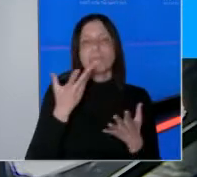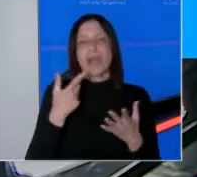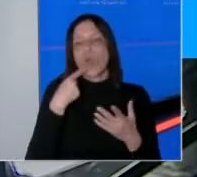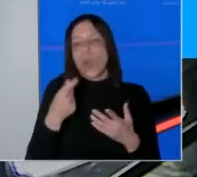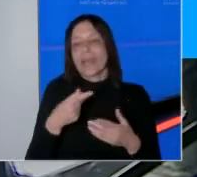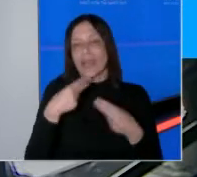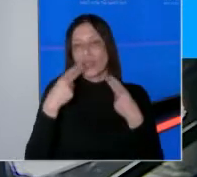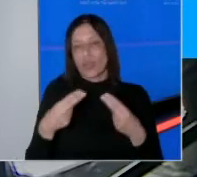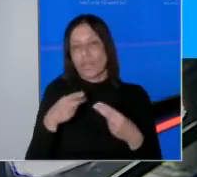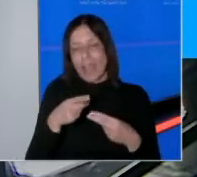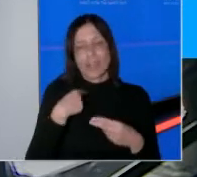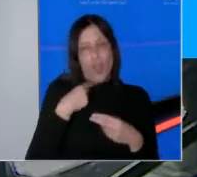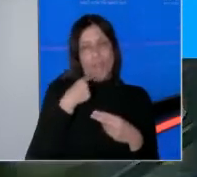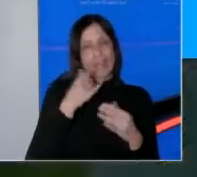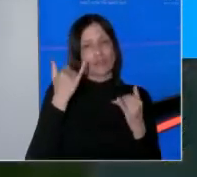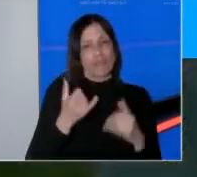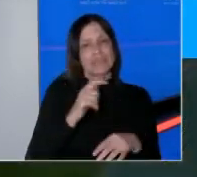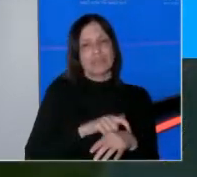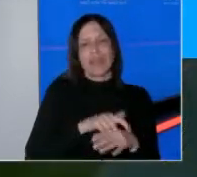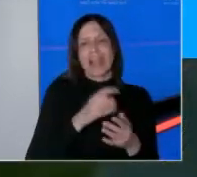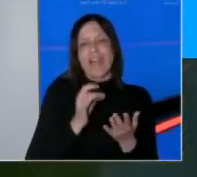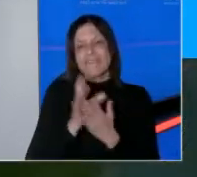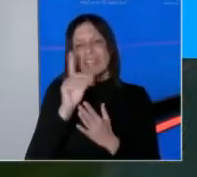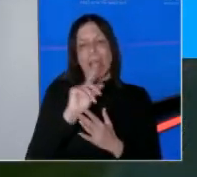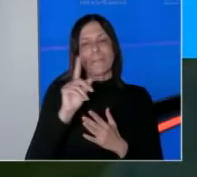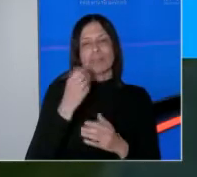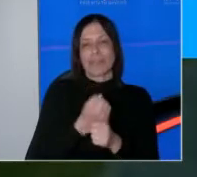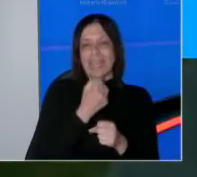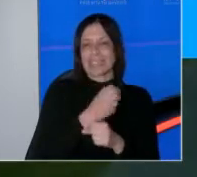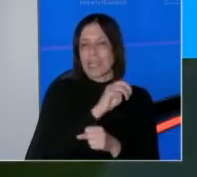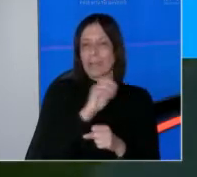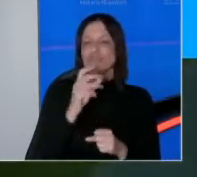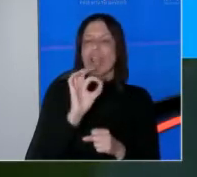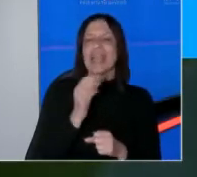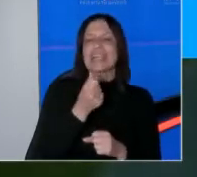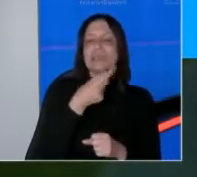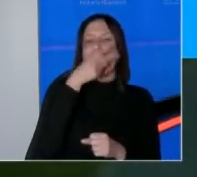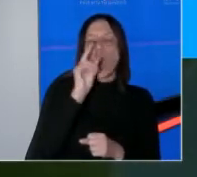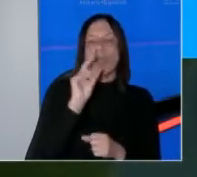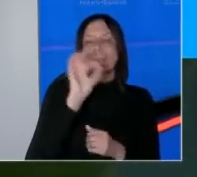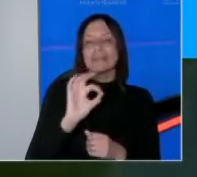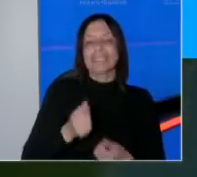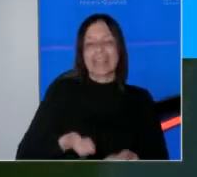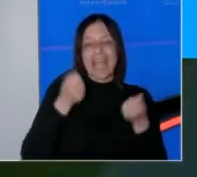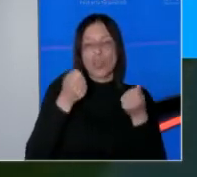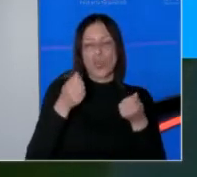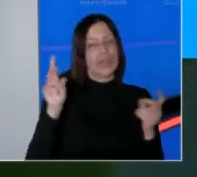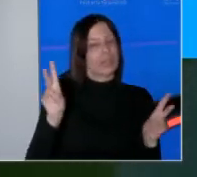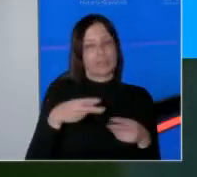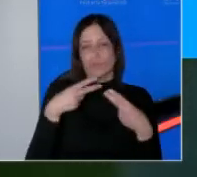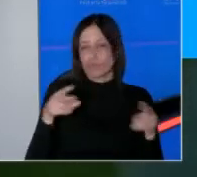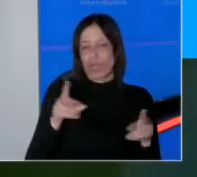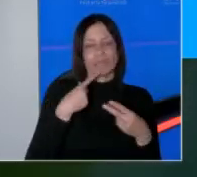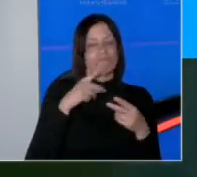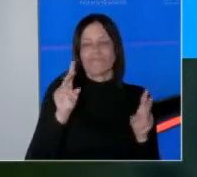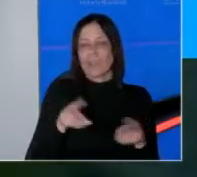האלה? אני טוען שהגיע הזמן לפטר את כל מי שמתעסק בנושא של כספי הורים במשרד החינוך. לא ייתכן, ועוד פעם,